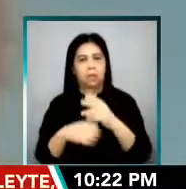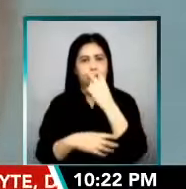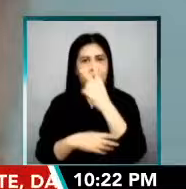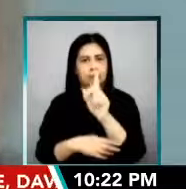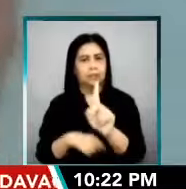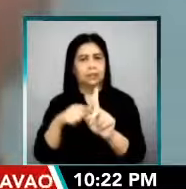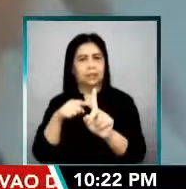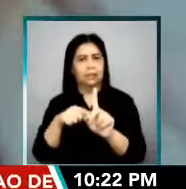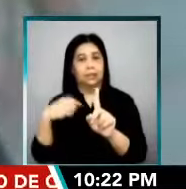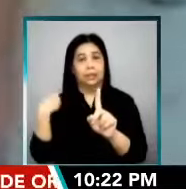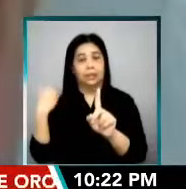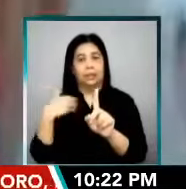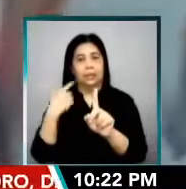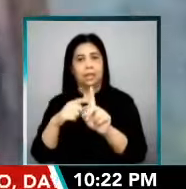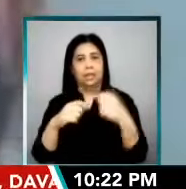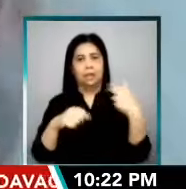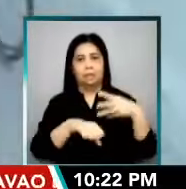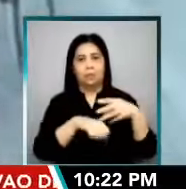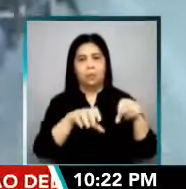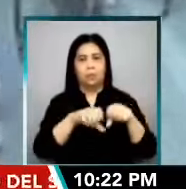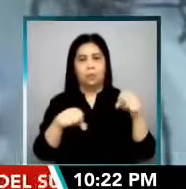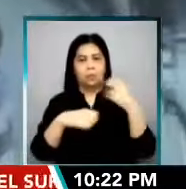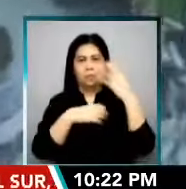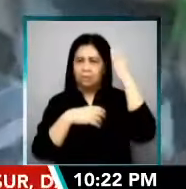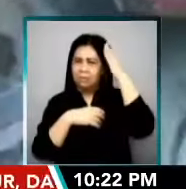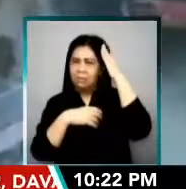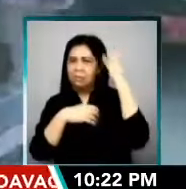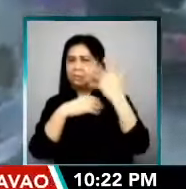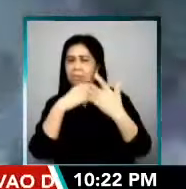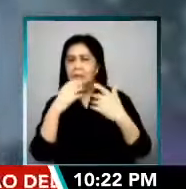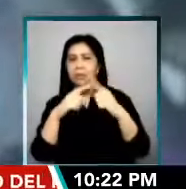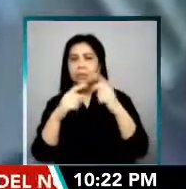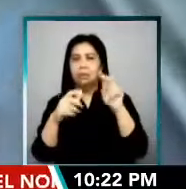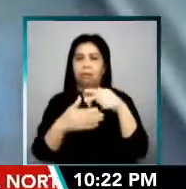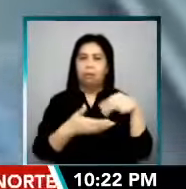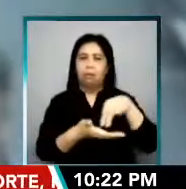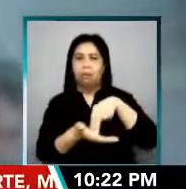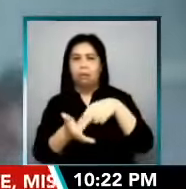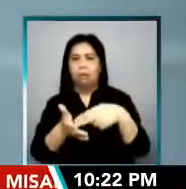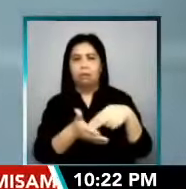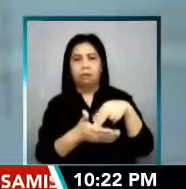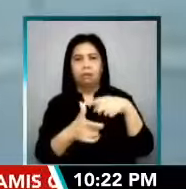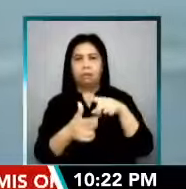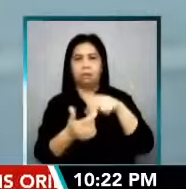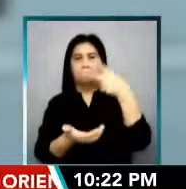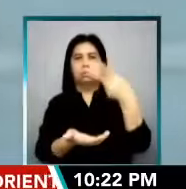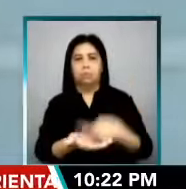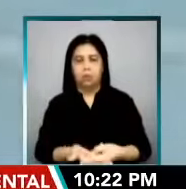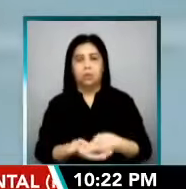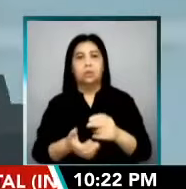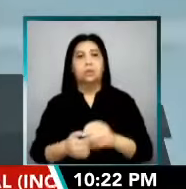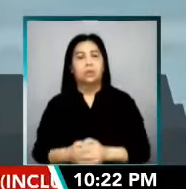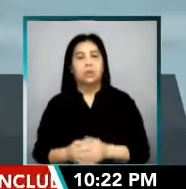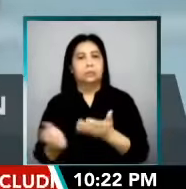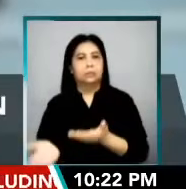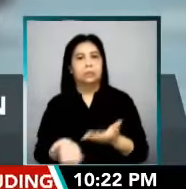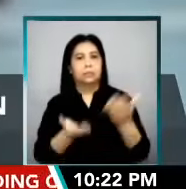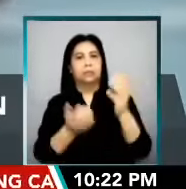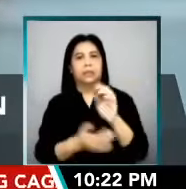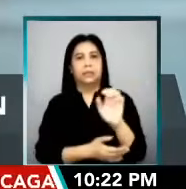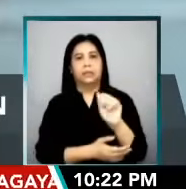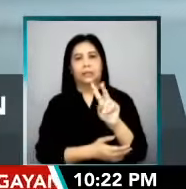bata ang nakahawak sa kanyang dugo ang ulo. Nagpasuray-suray siya bago bumagsak. Isinugod siya sa East Avenue